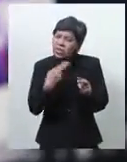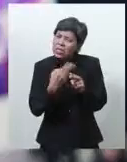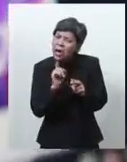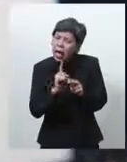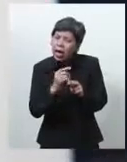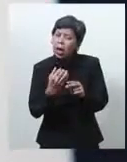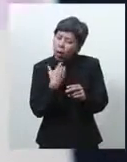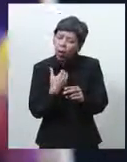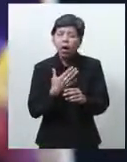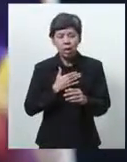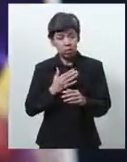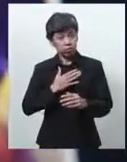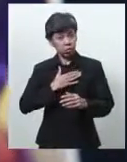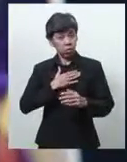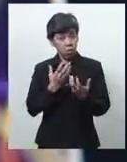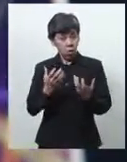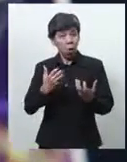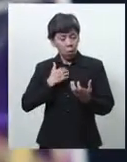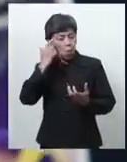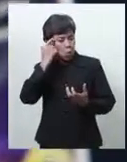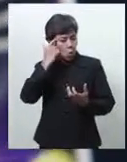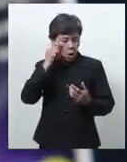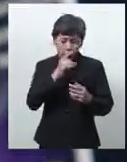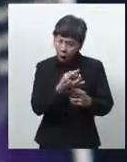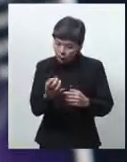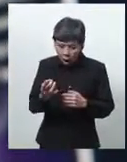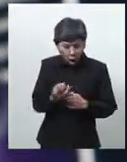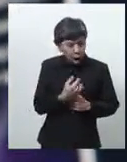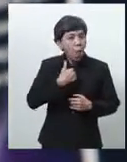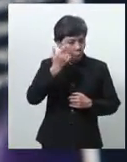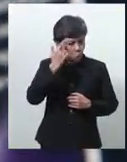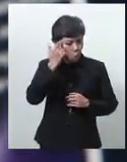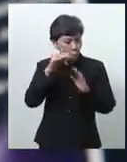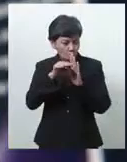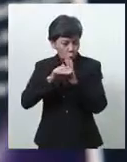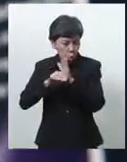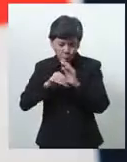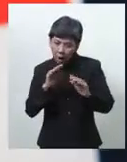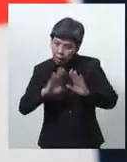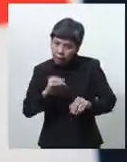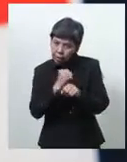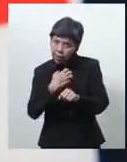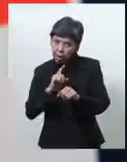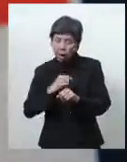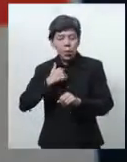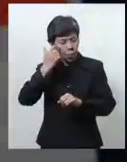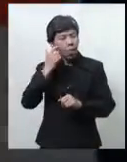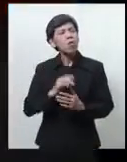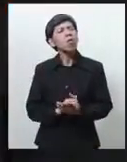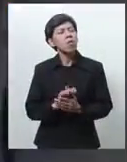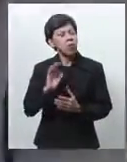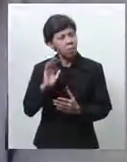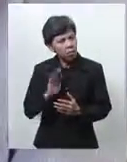าตัวนี้ชื่ออะไรอะไรเงี้ยเขาจะบอกมาเพราะว่าตัวนี้ผมสินค้าผมก็คงรู้ไม่หมดหรอกครับเพราะว่ามันมีเป็นหมื่นรายการที่แบบตามที่เขาต้องการ